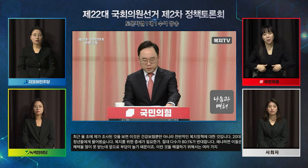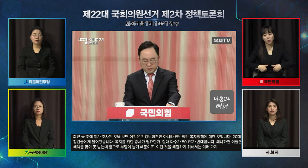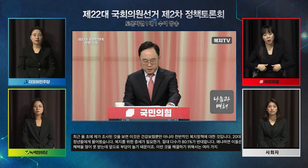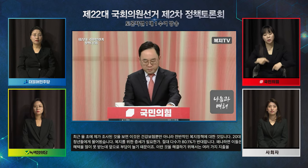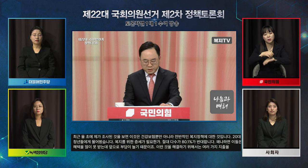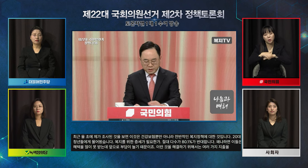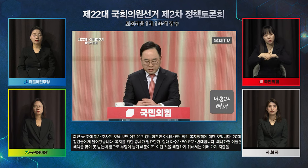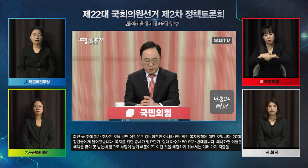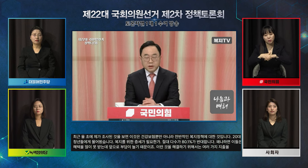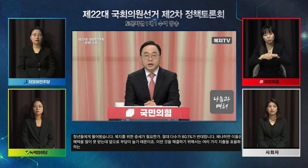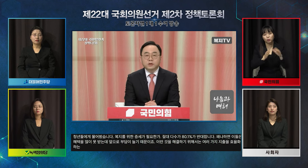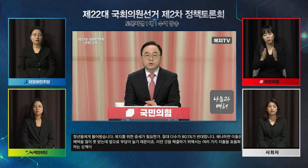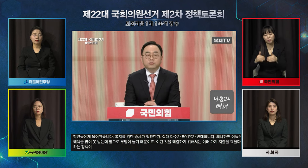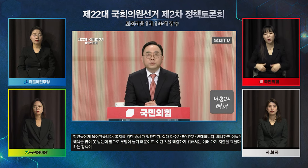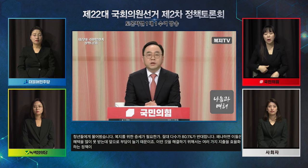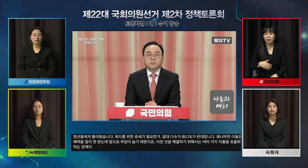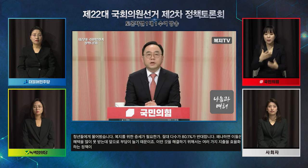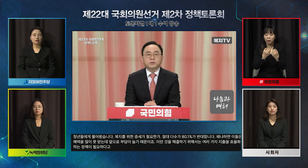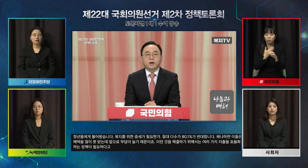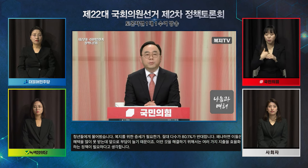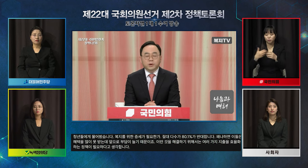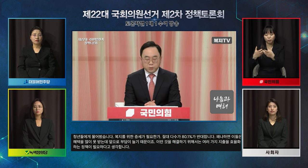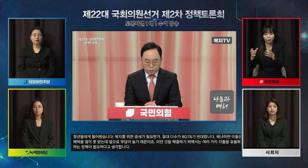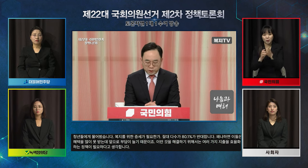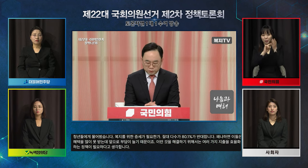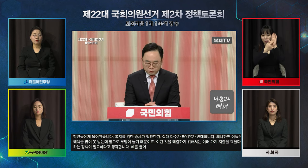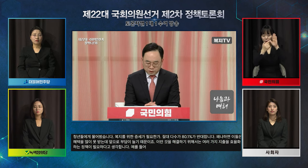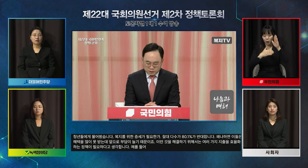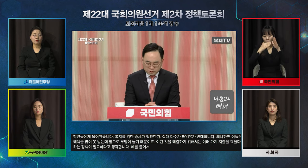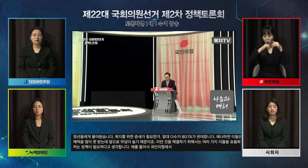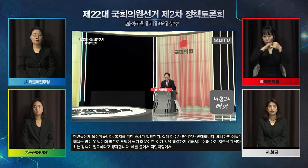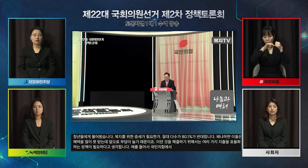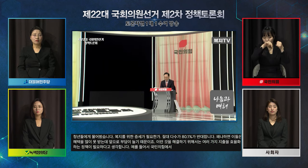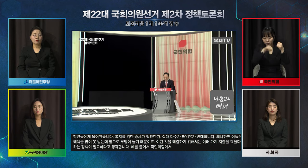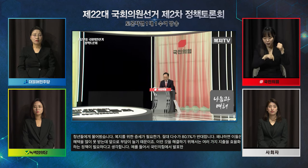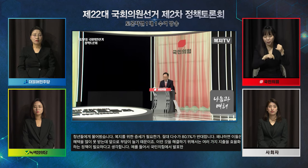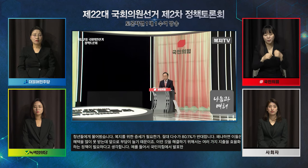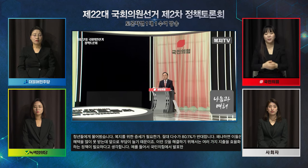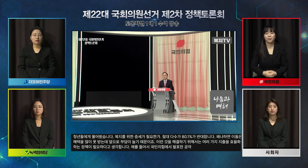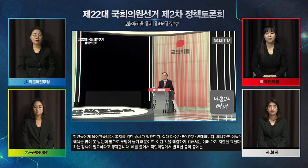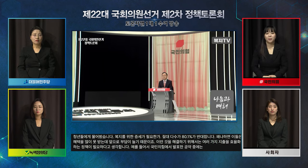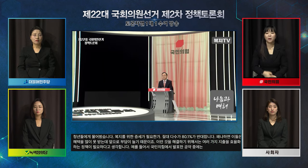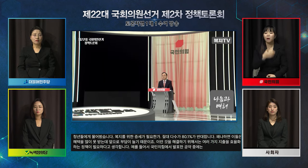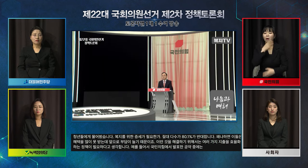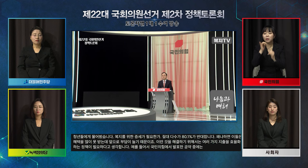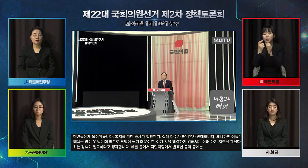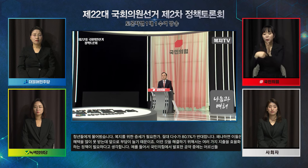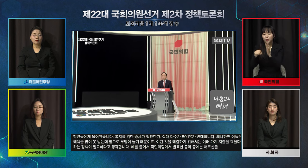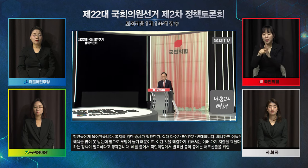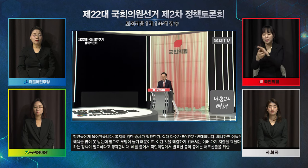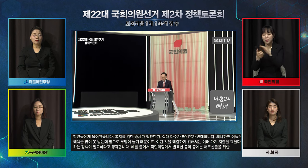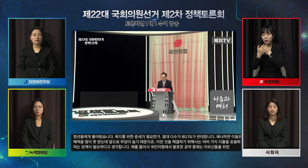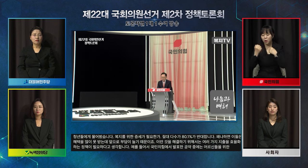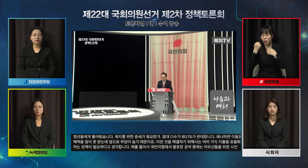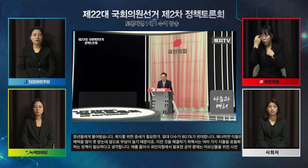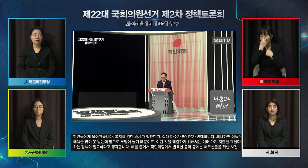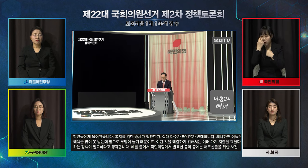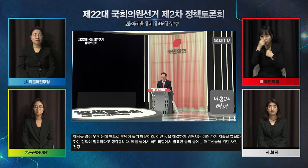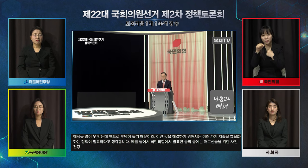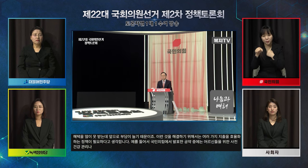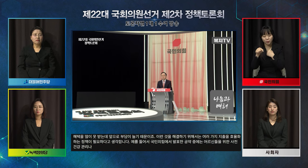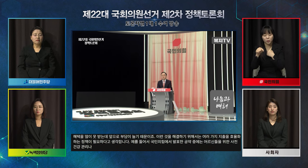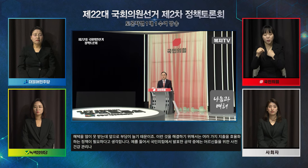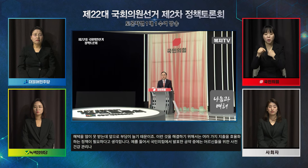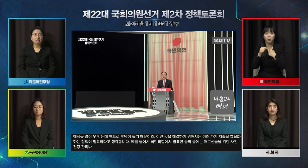중요하다고 생각을 합니다. 예를 들어서 국민의힘에서 발표한 공약 중에는 어르신들을 위한 사정 건강관리라든가